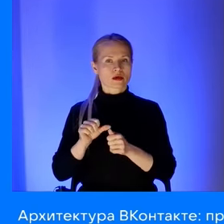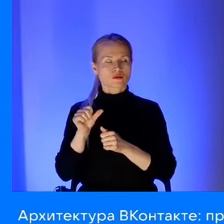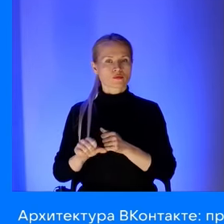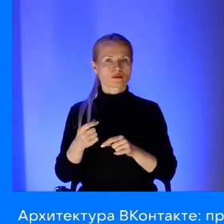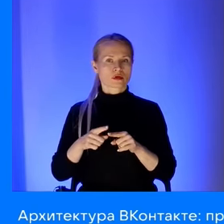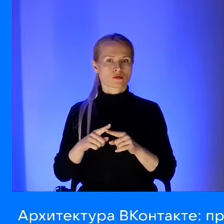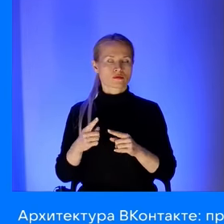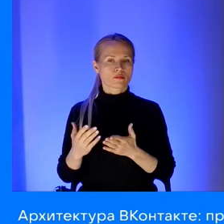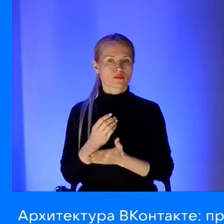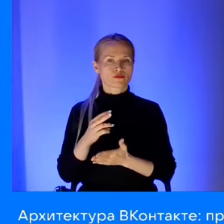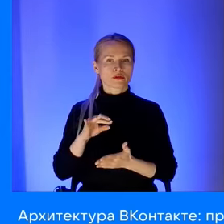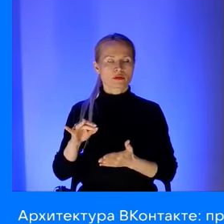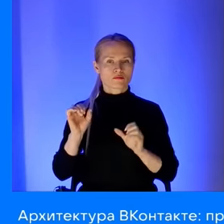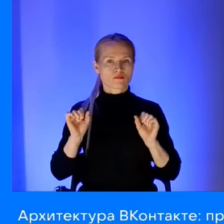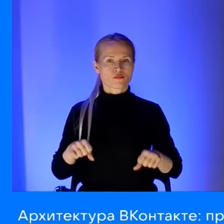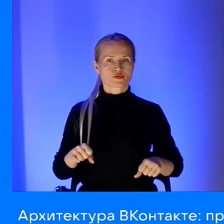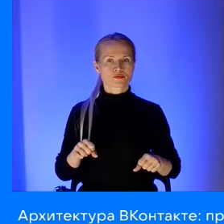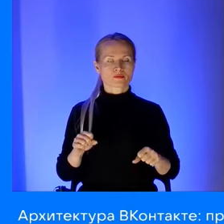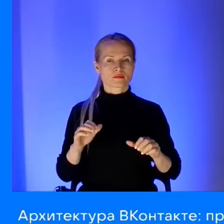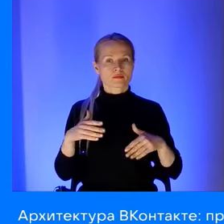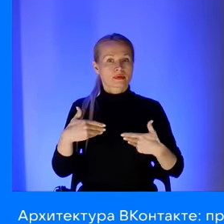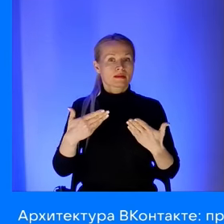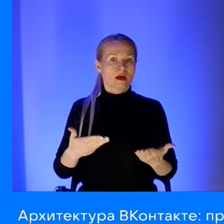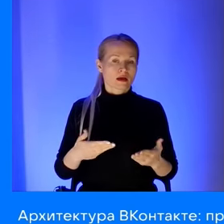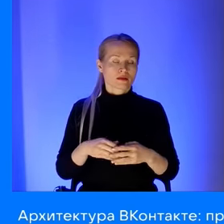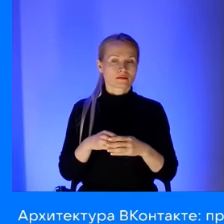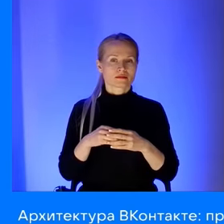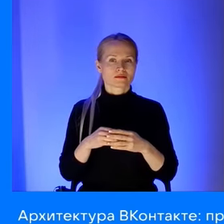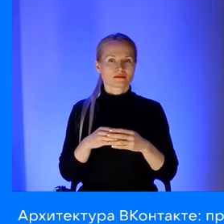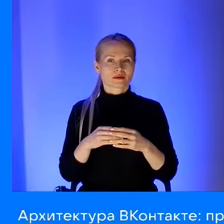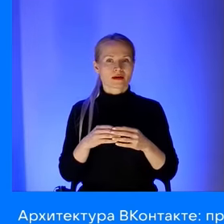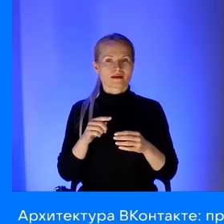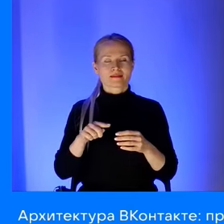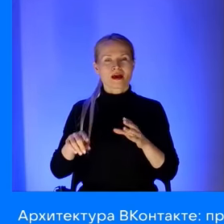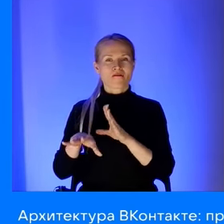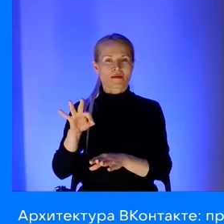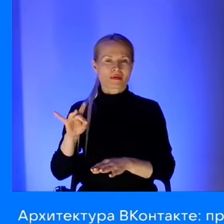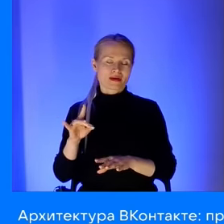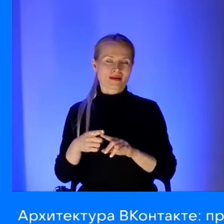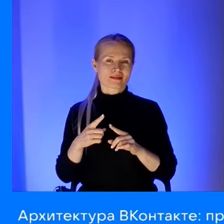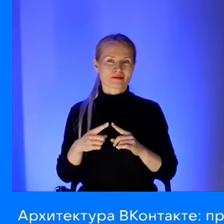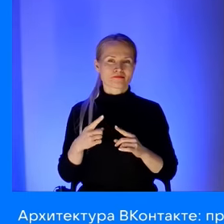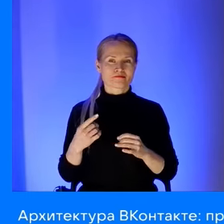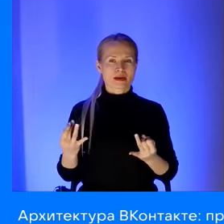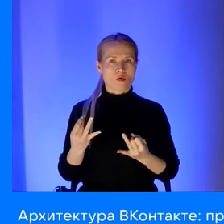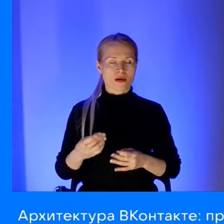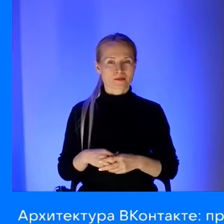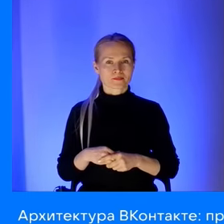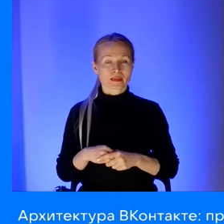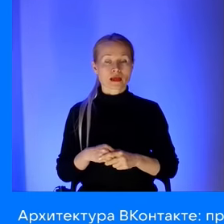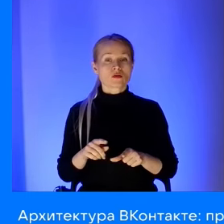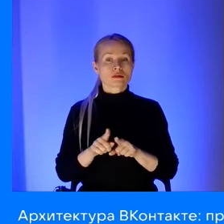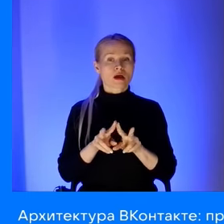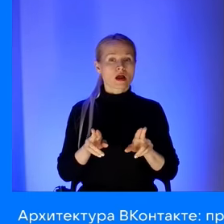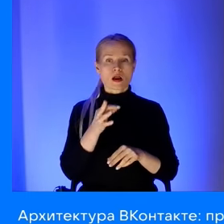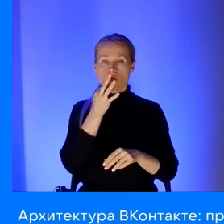мы получили и мы можем предлагать кандидата на выбор это прикольно ну понятно как любая